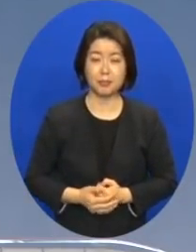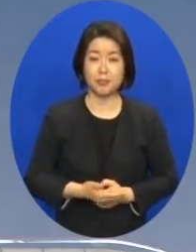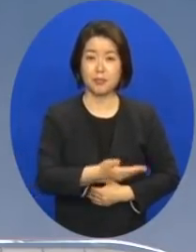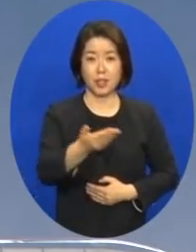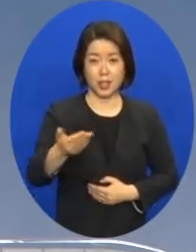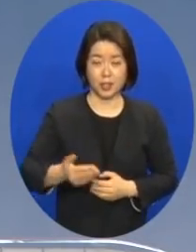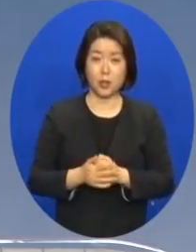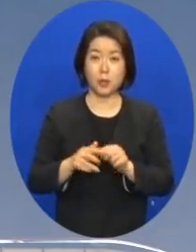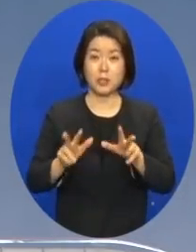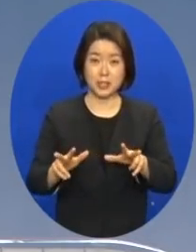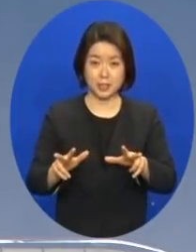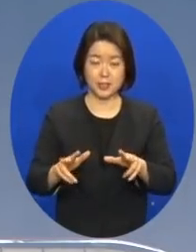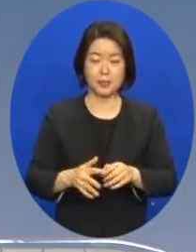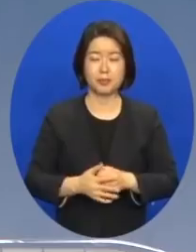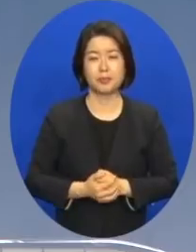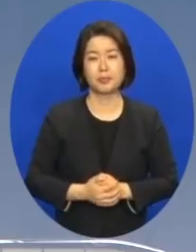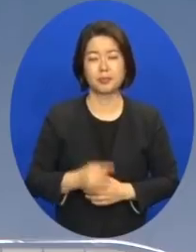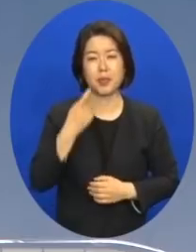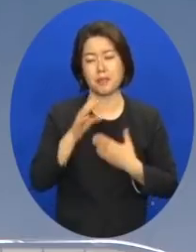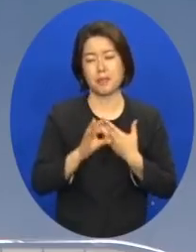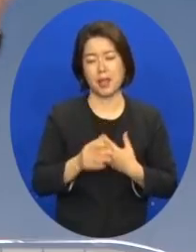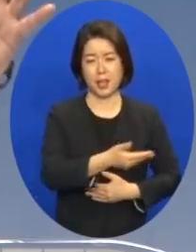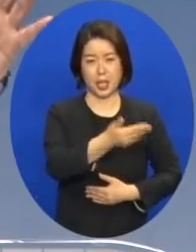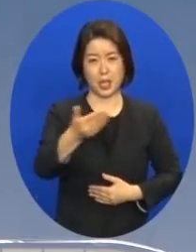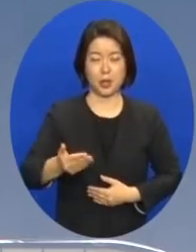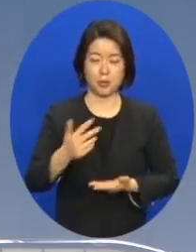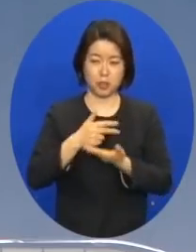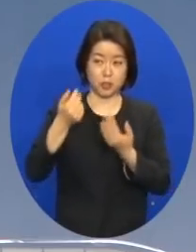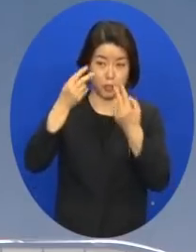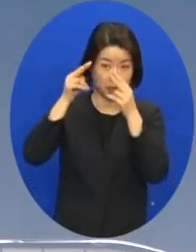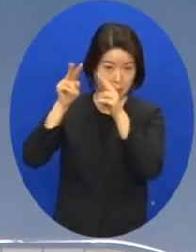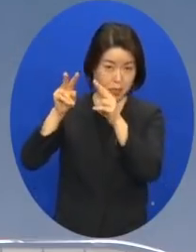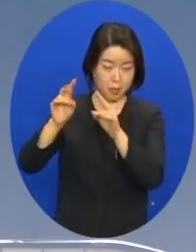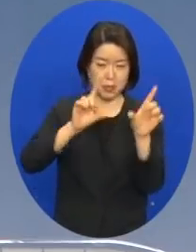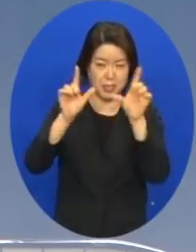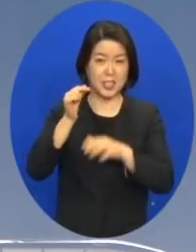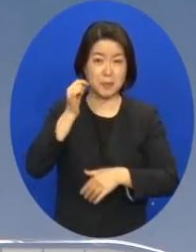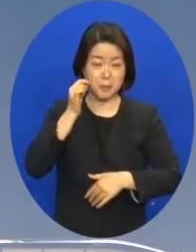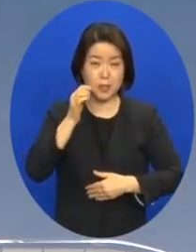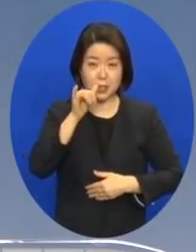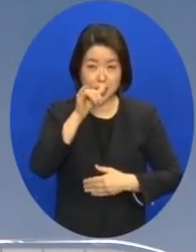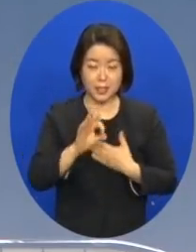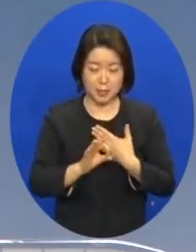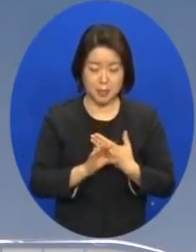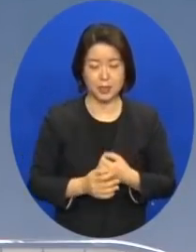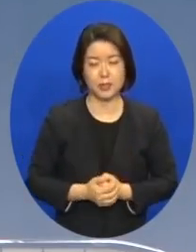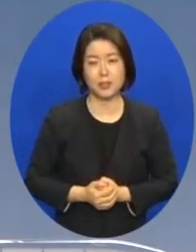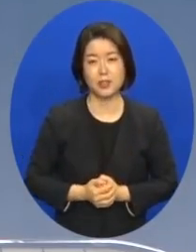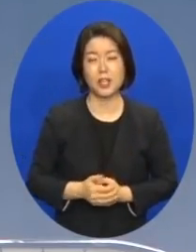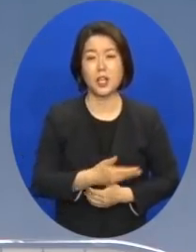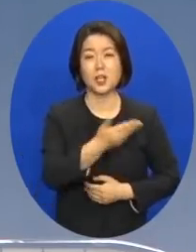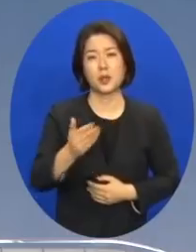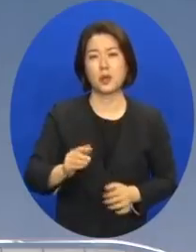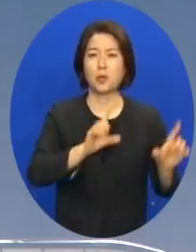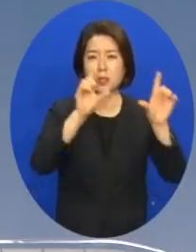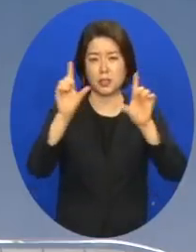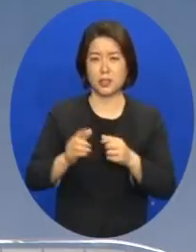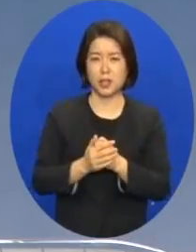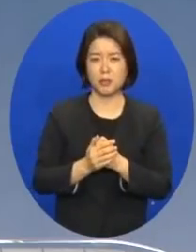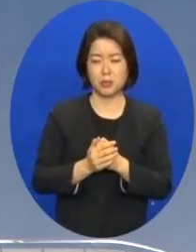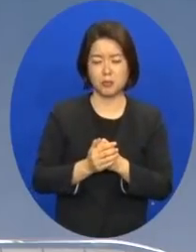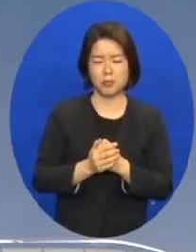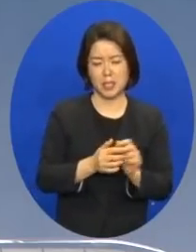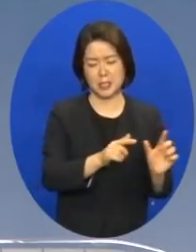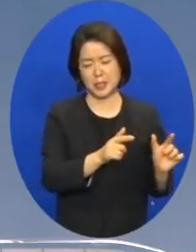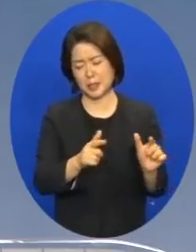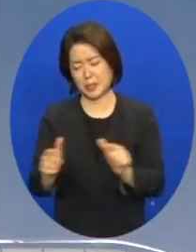여러분, 지금 만약에 여러분이 주님을 바라보고 살지 못한다면 아마 여러분의 삶은 이런 문제